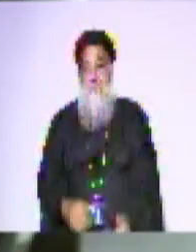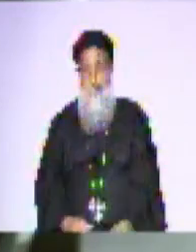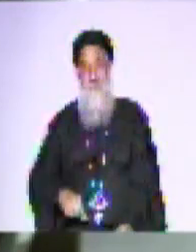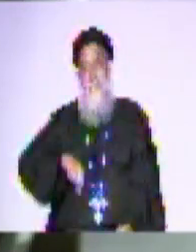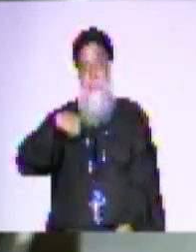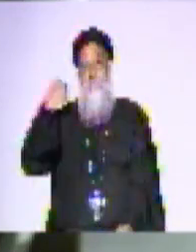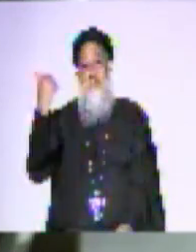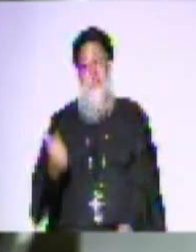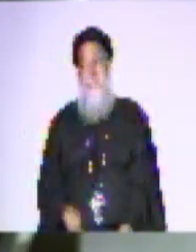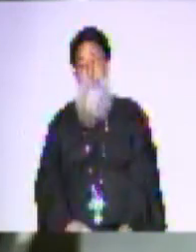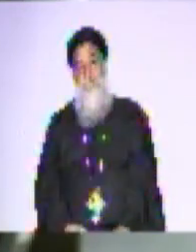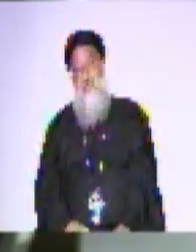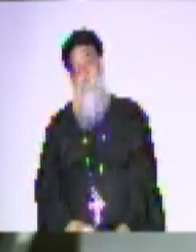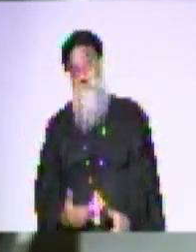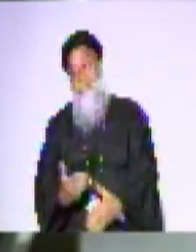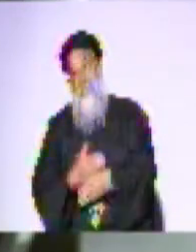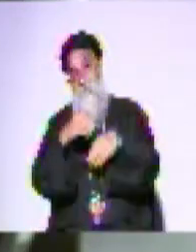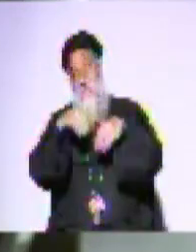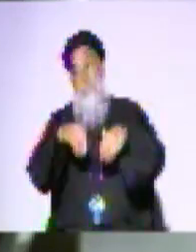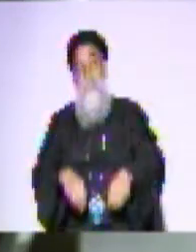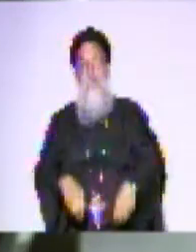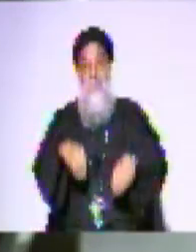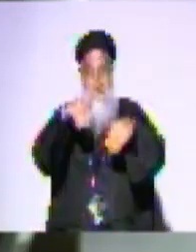عشان كده المعمودية